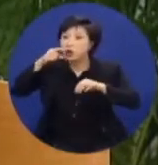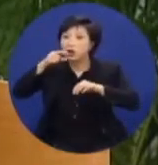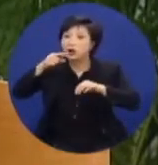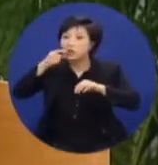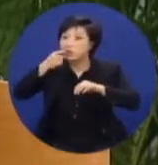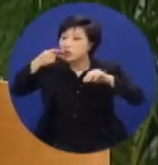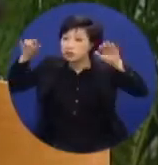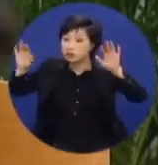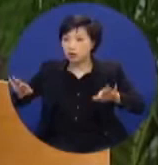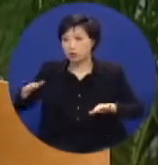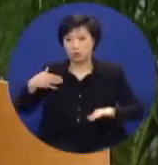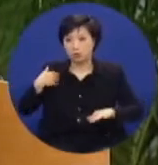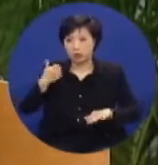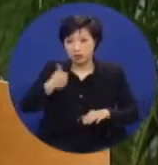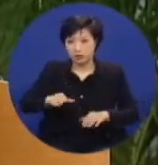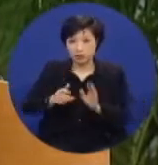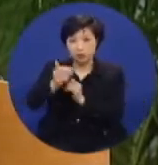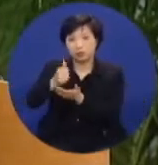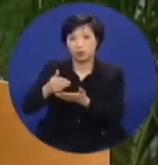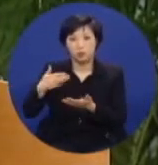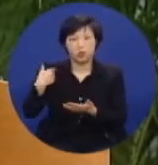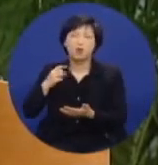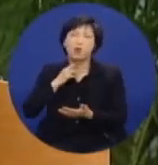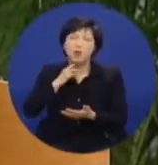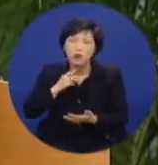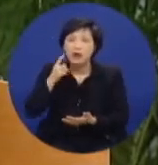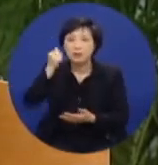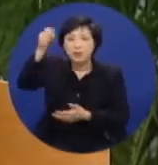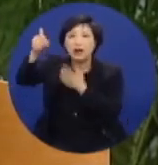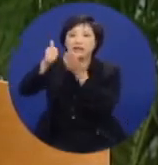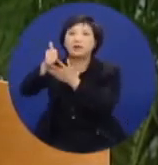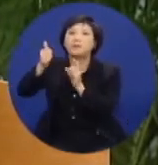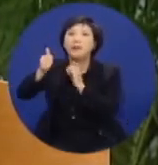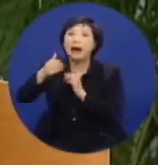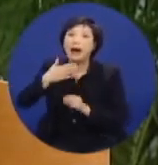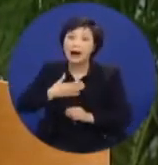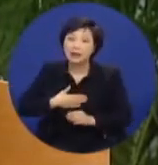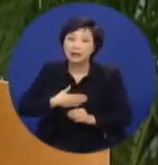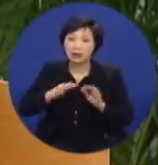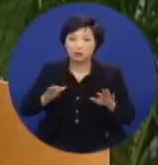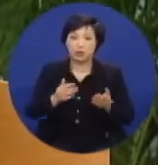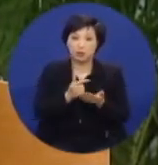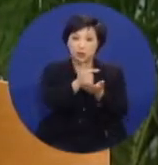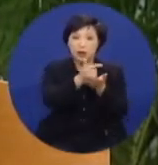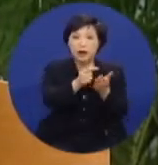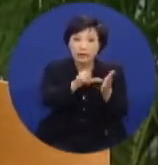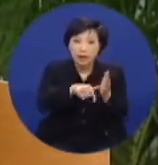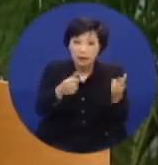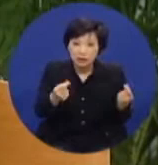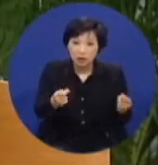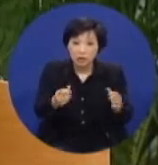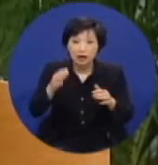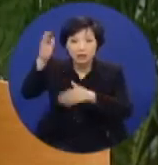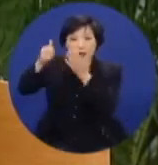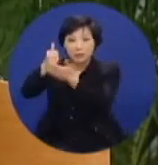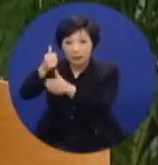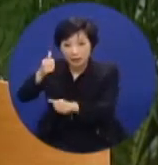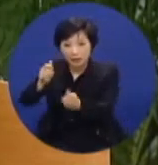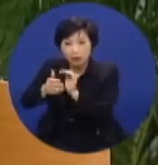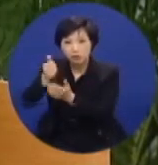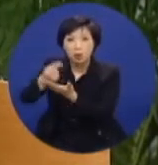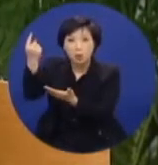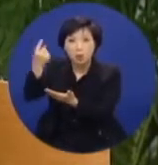모르고 오직 아버지만 아시느니라 놓아 에 때와 같이 인가 a 맘도